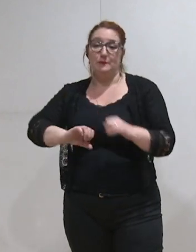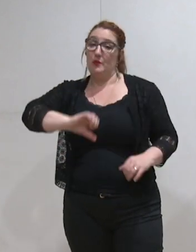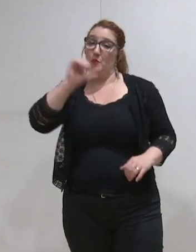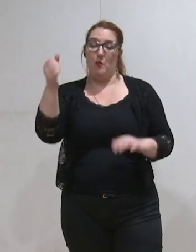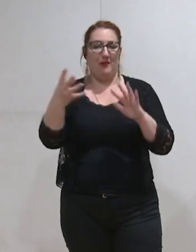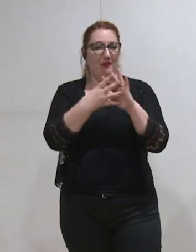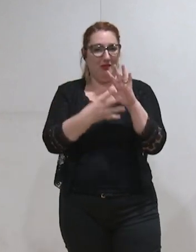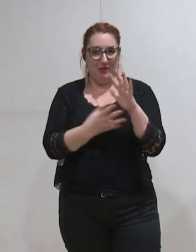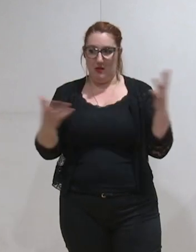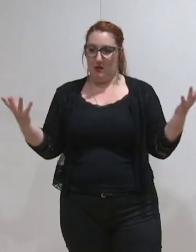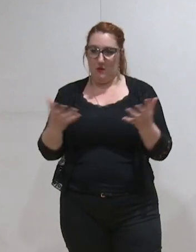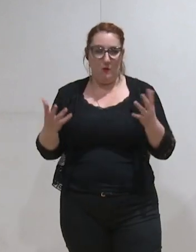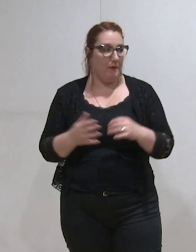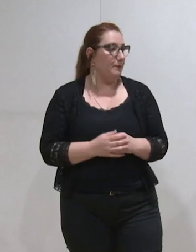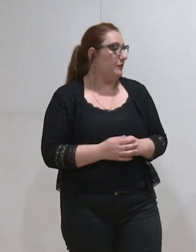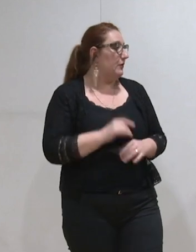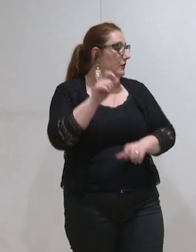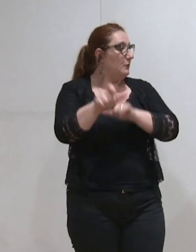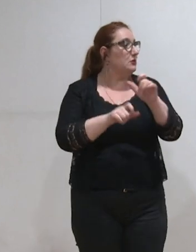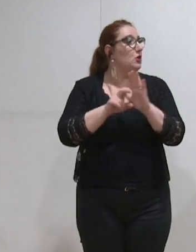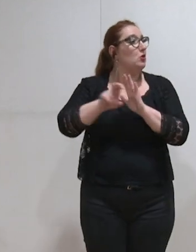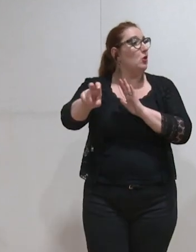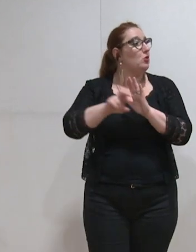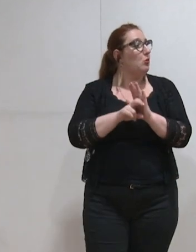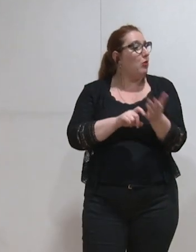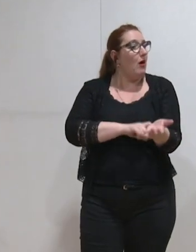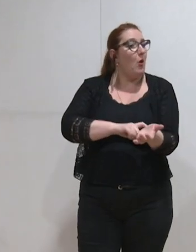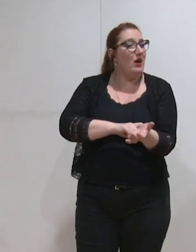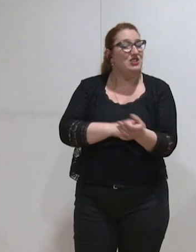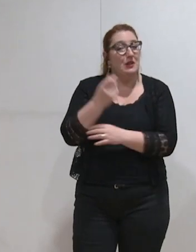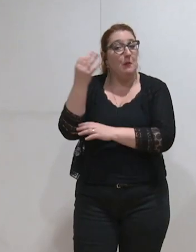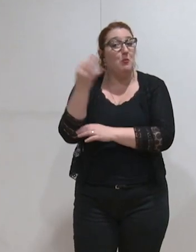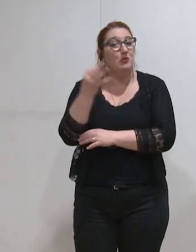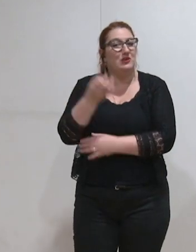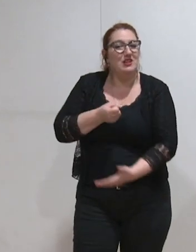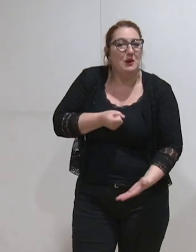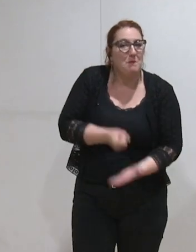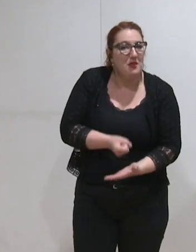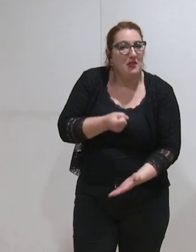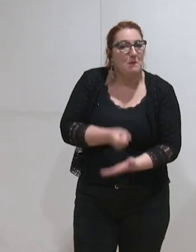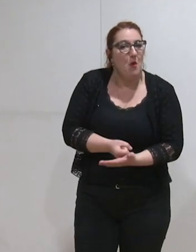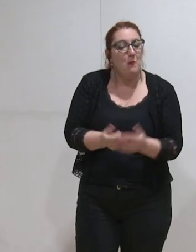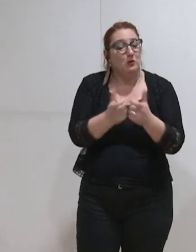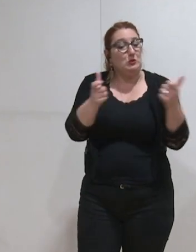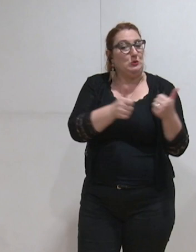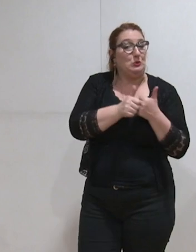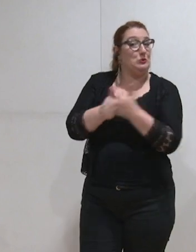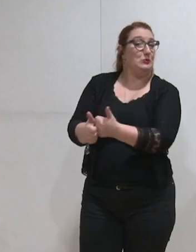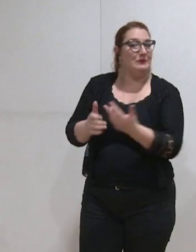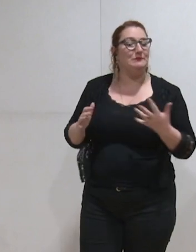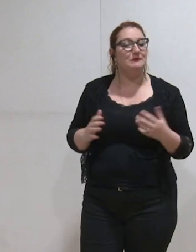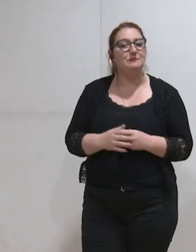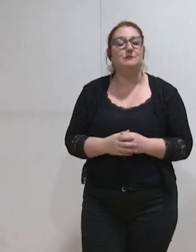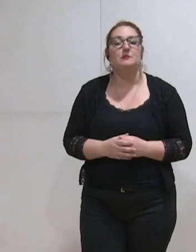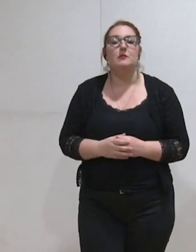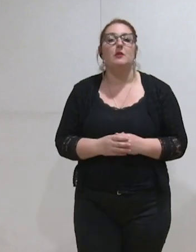du nombre du pourcentage de grenoblois minimum qui était suivi par la structure nous